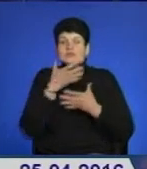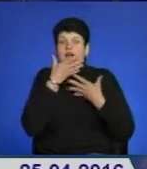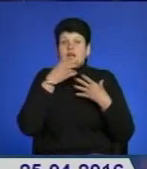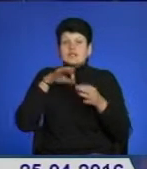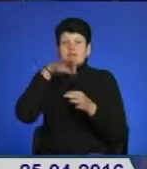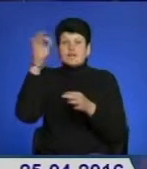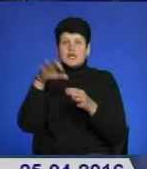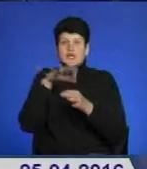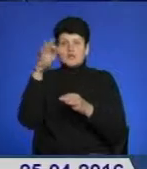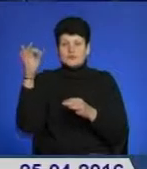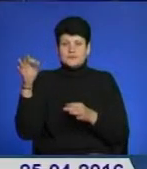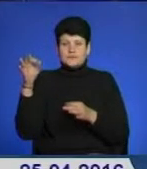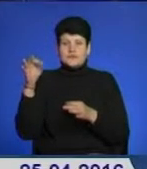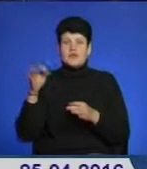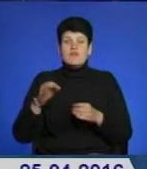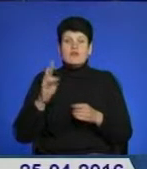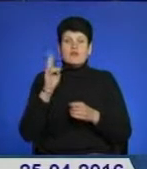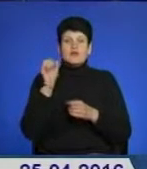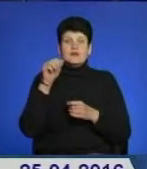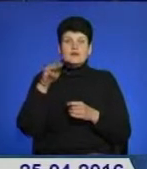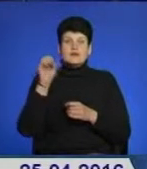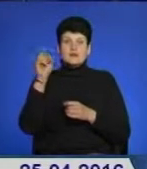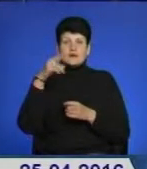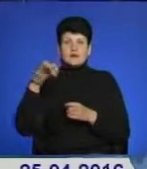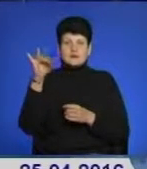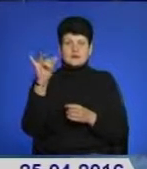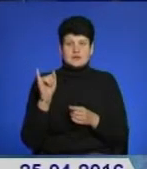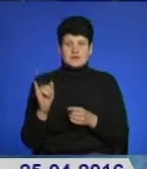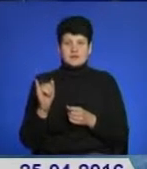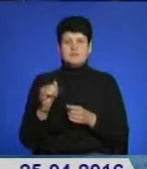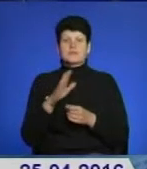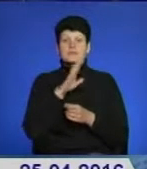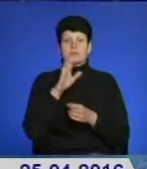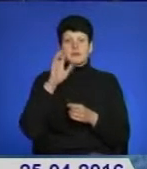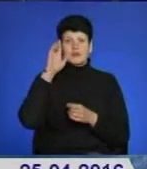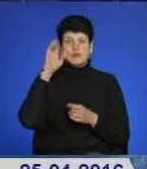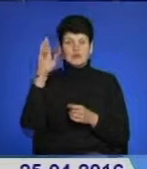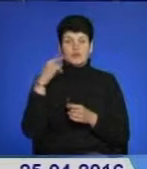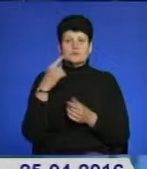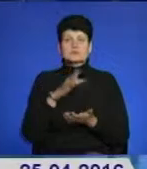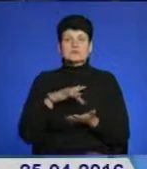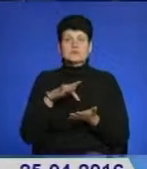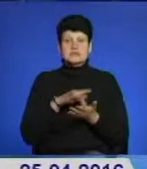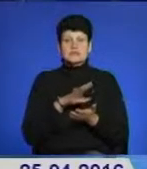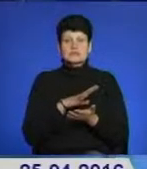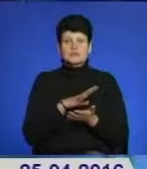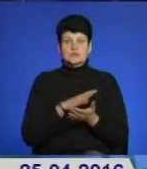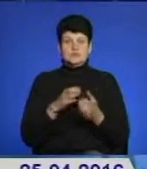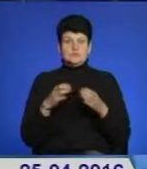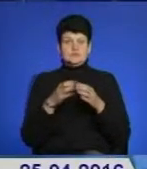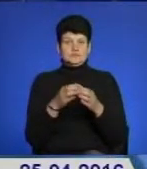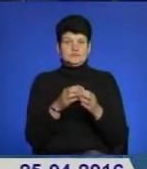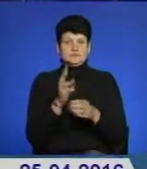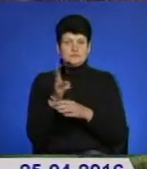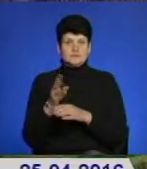гілочками лози у руках. В архікатедральному соборі непорочного зачаття Пресвятої Богородиці, що в обласному центрі, побувала і наша знімальна